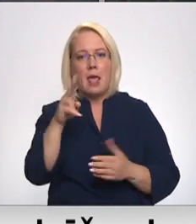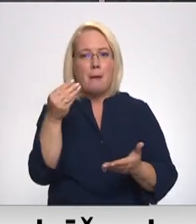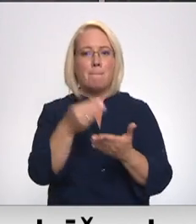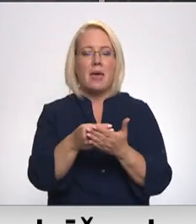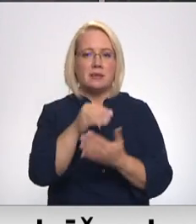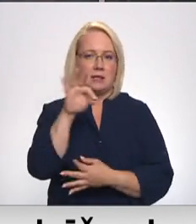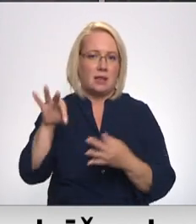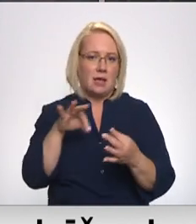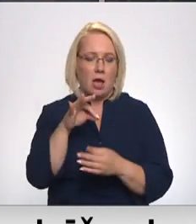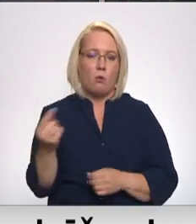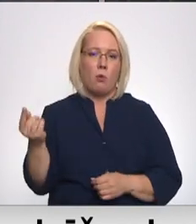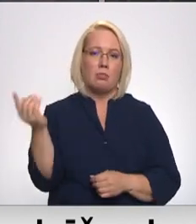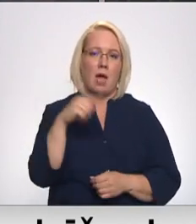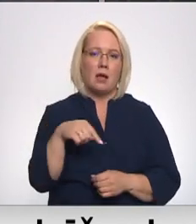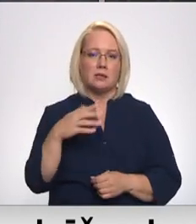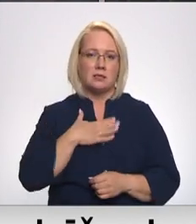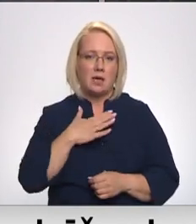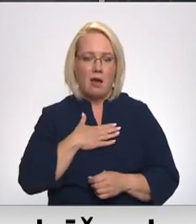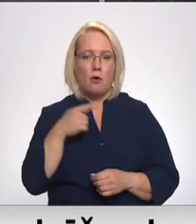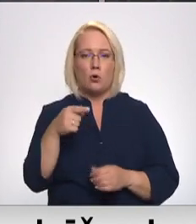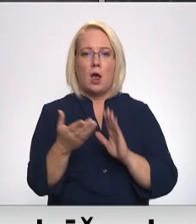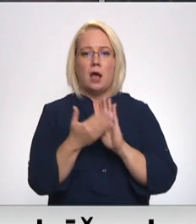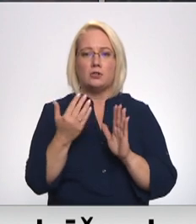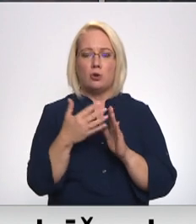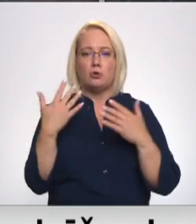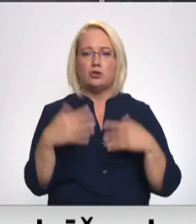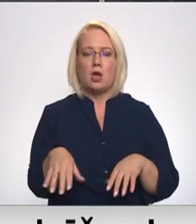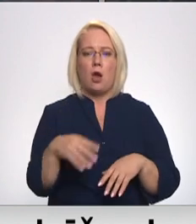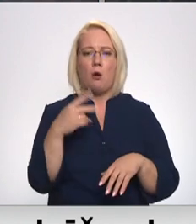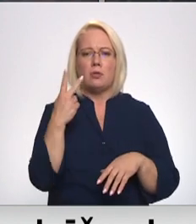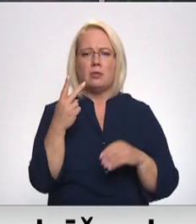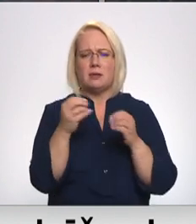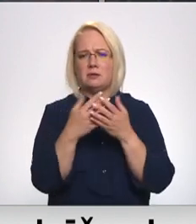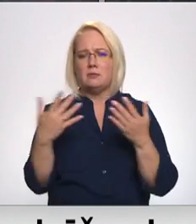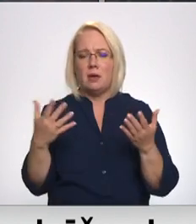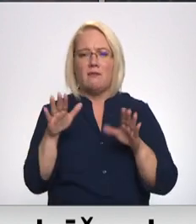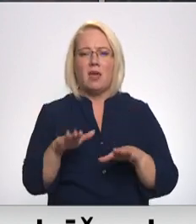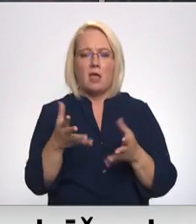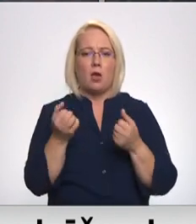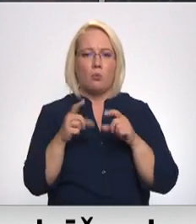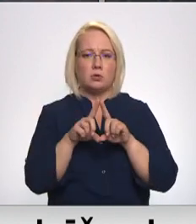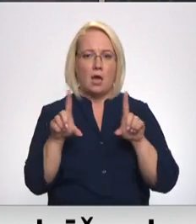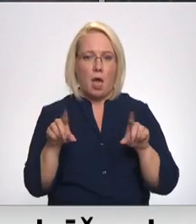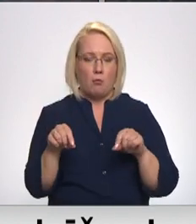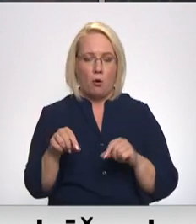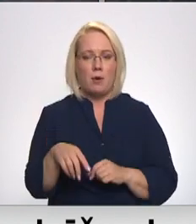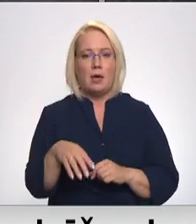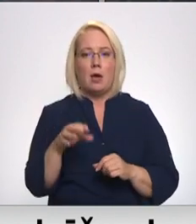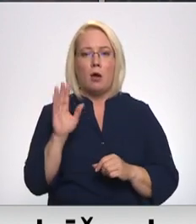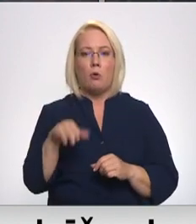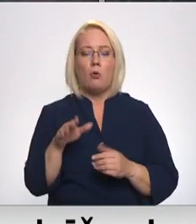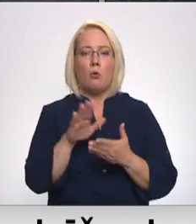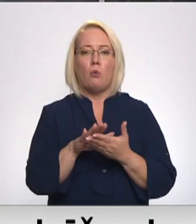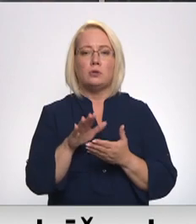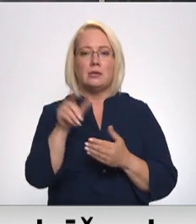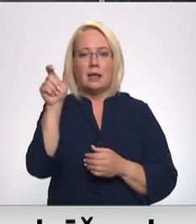lieku nāc ar savu un tai atsaukušies jau 20 vietējo uzņēmumu. Un jāsaka, ka tie savus klientus turmāk